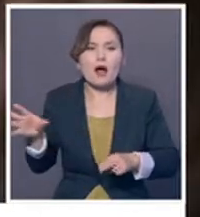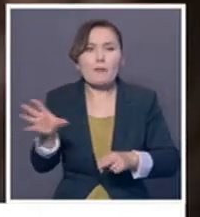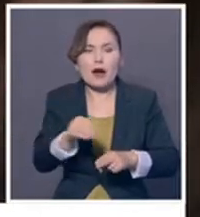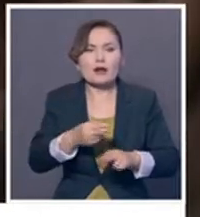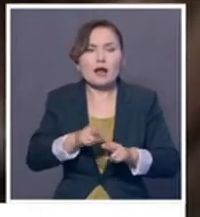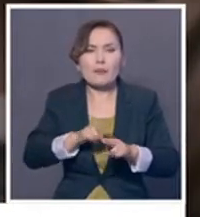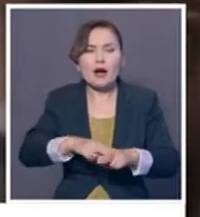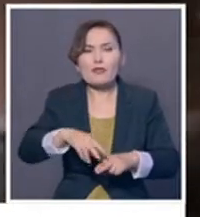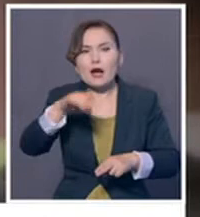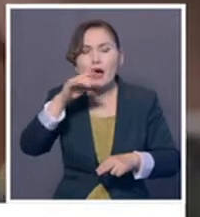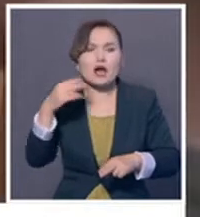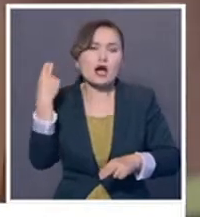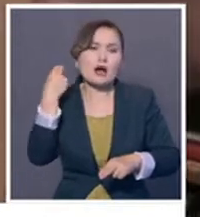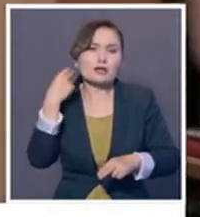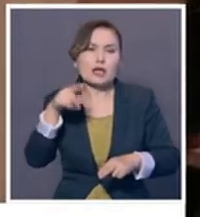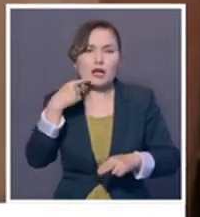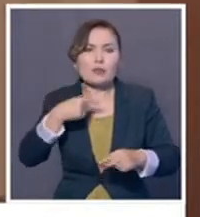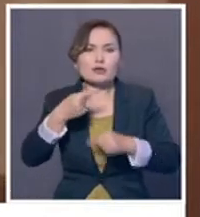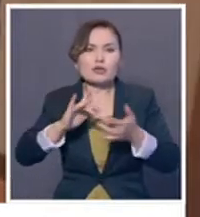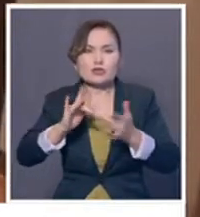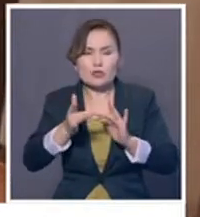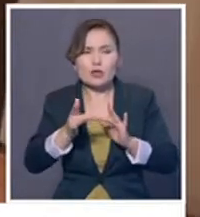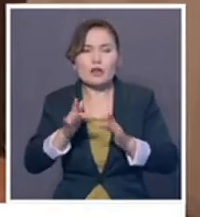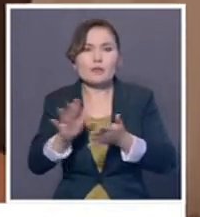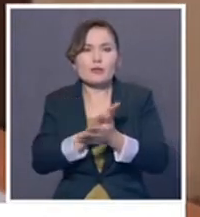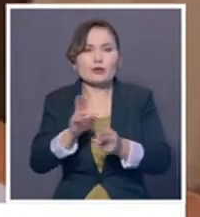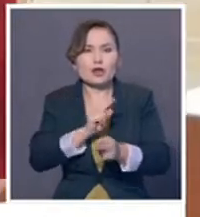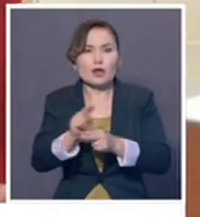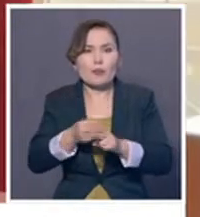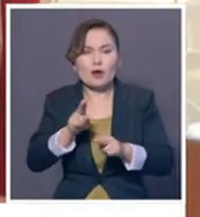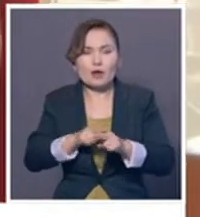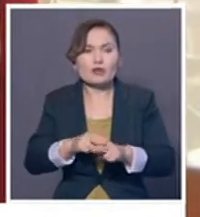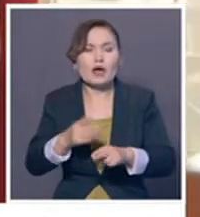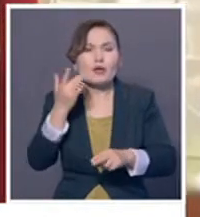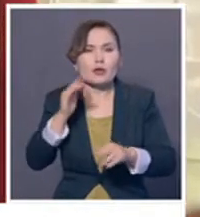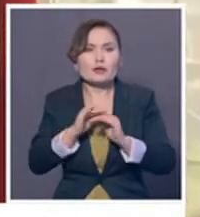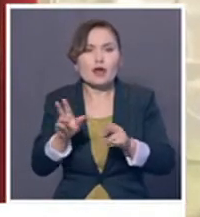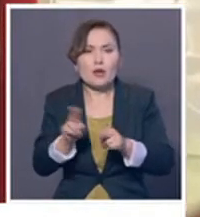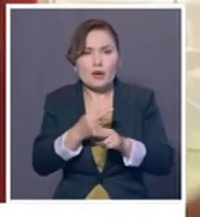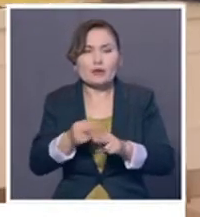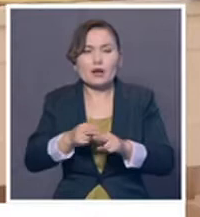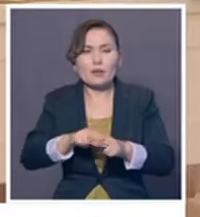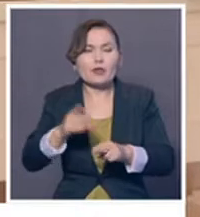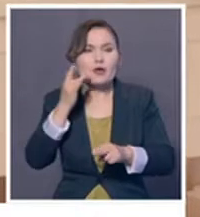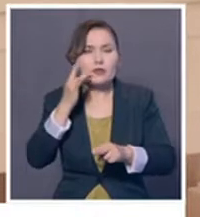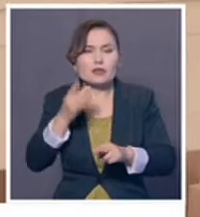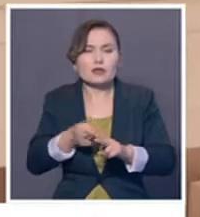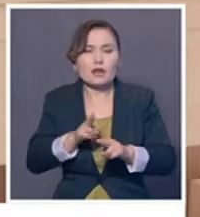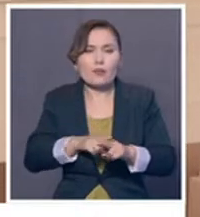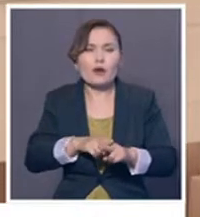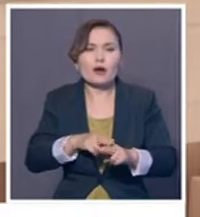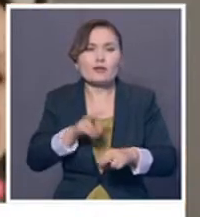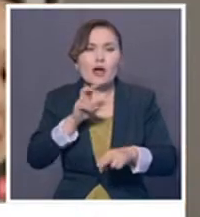қазір шет тілін онлайн оқып жатыр. Бар уақытын қауіпті дертпен арпалысуға жұмсап, бала тәрбиесіне көңіл бөле алмай жүрген